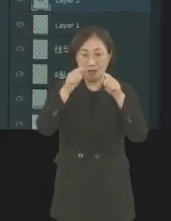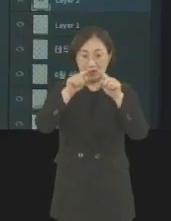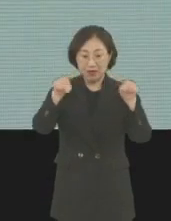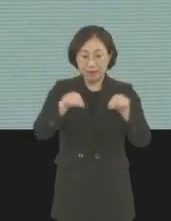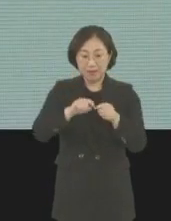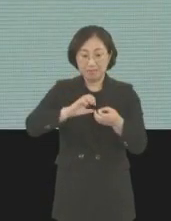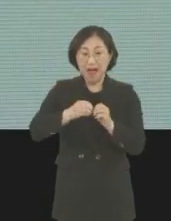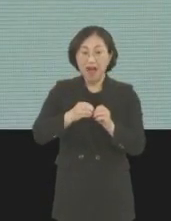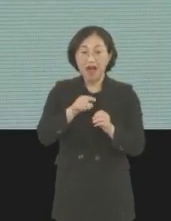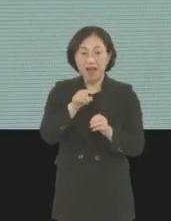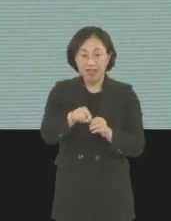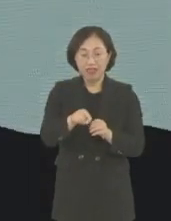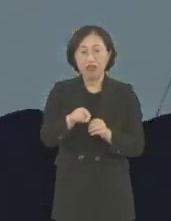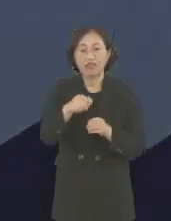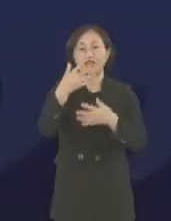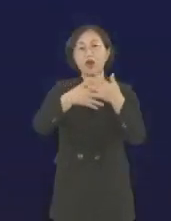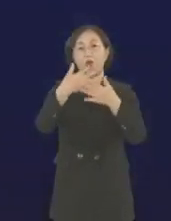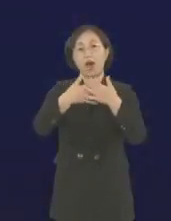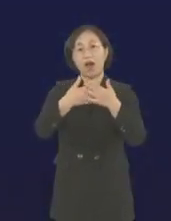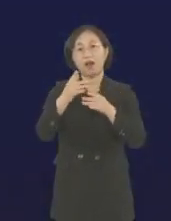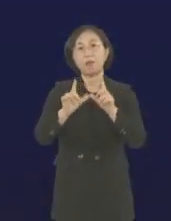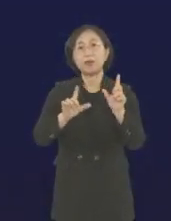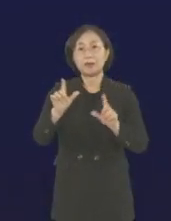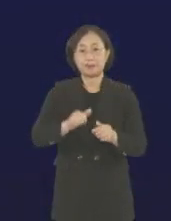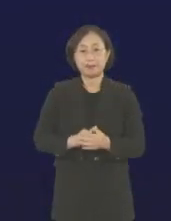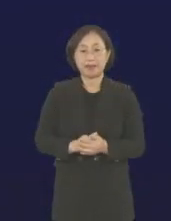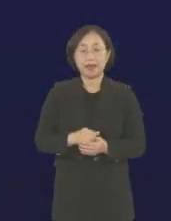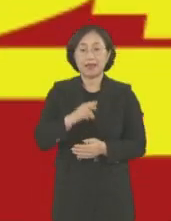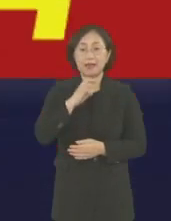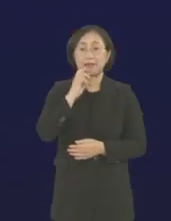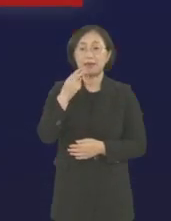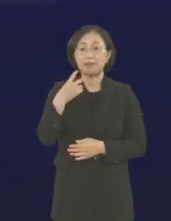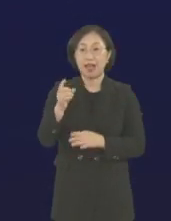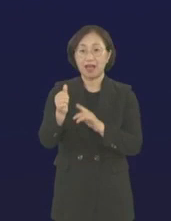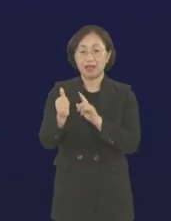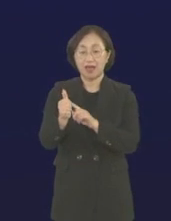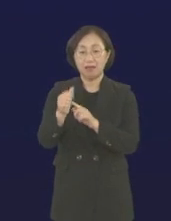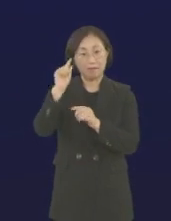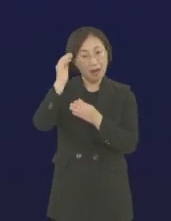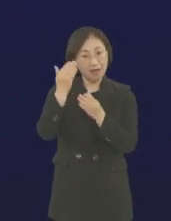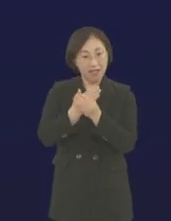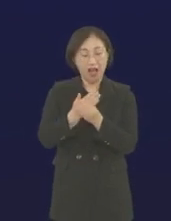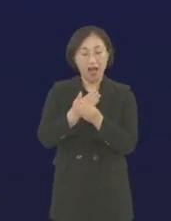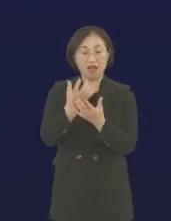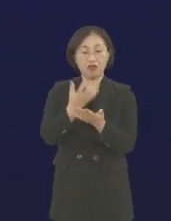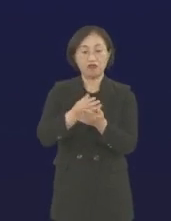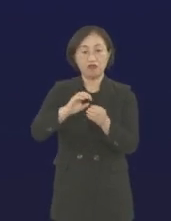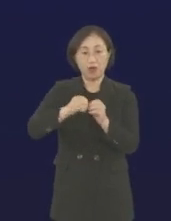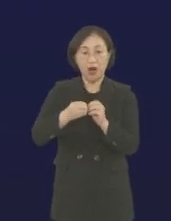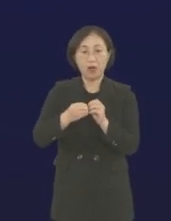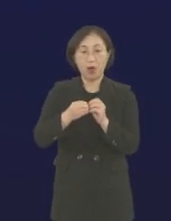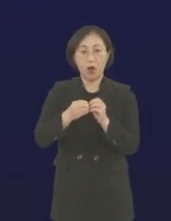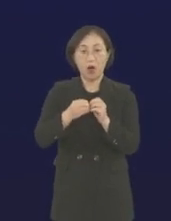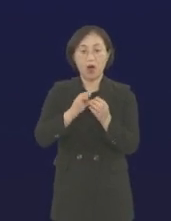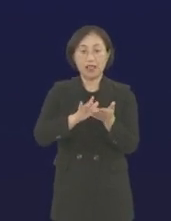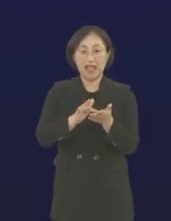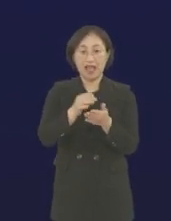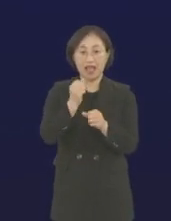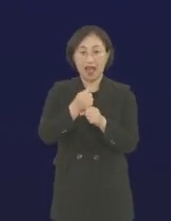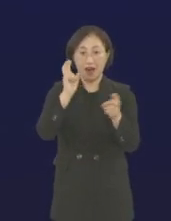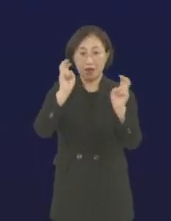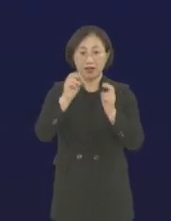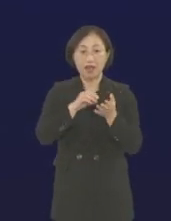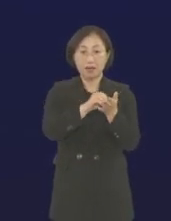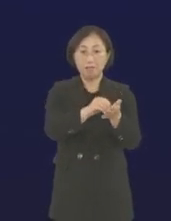장면 현실은 더했습니다 한 30대 남성은 국립대 박사학위를 위조한 뒤 외국계의 제약회사 취업에